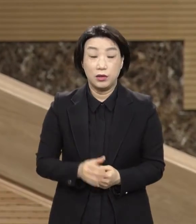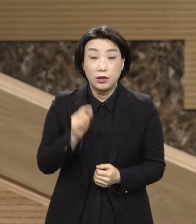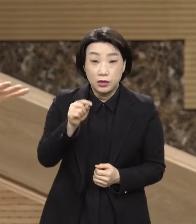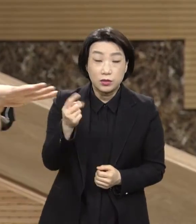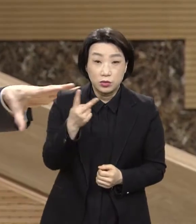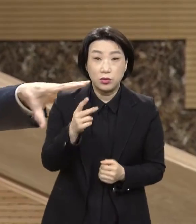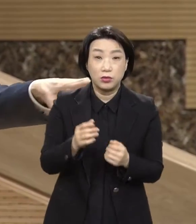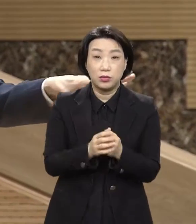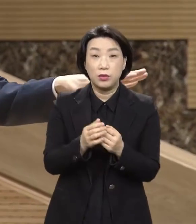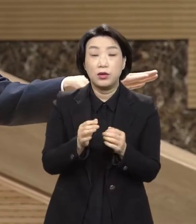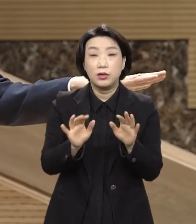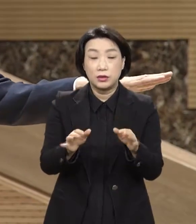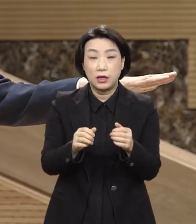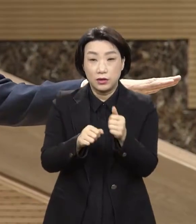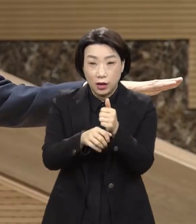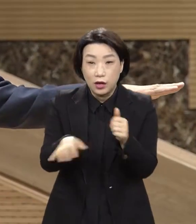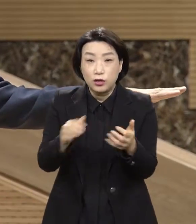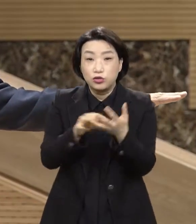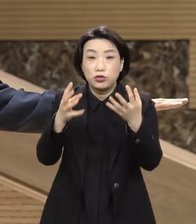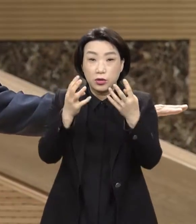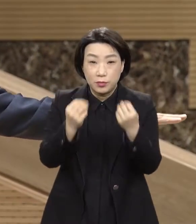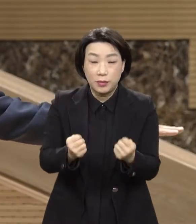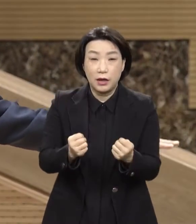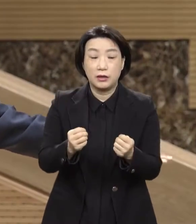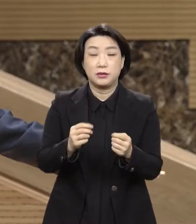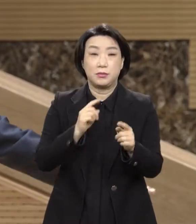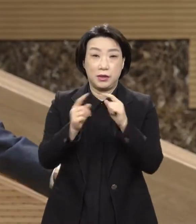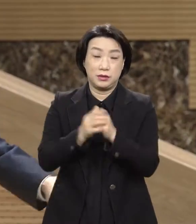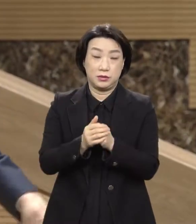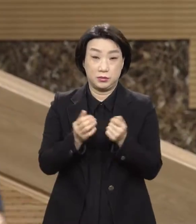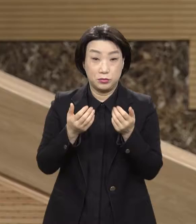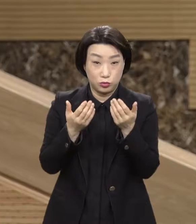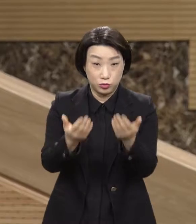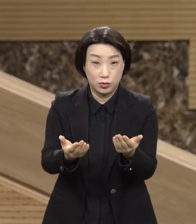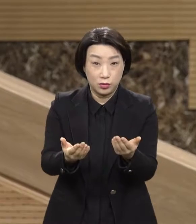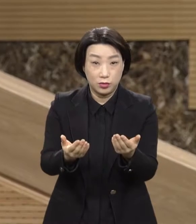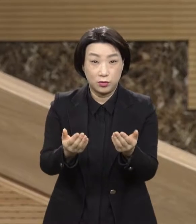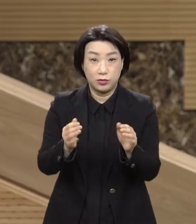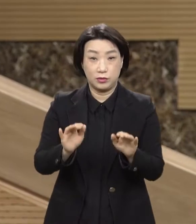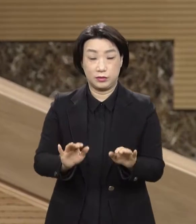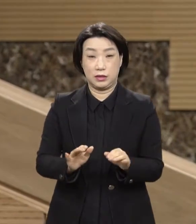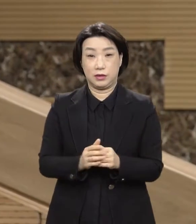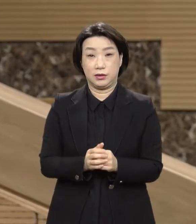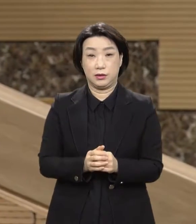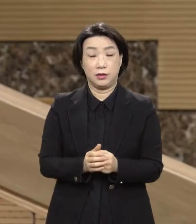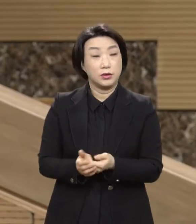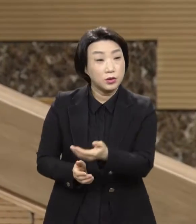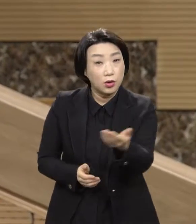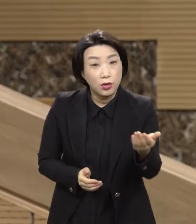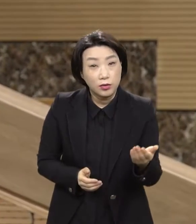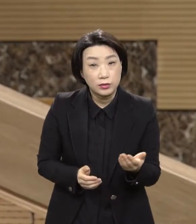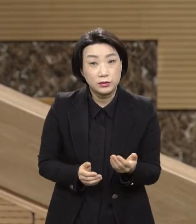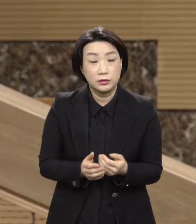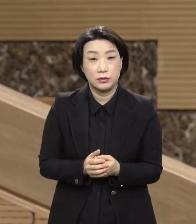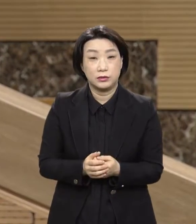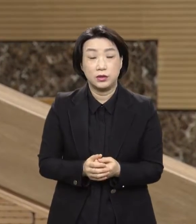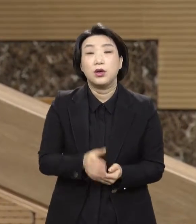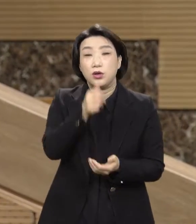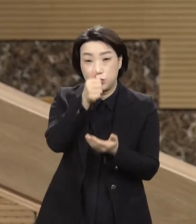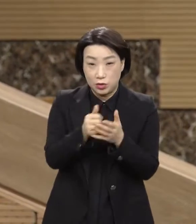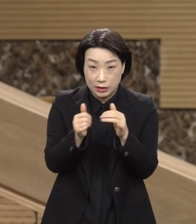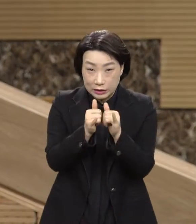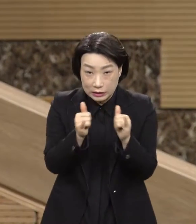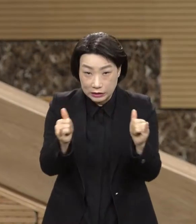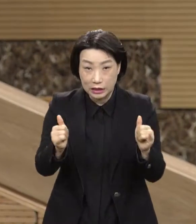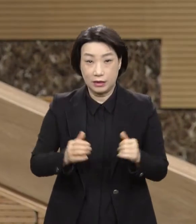또 분리된 수많은 말씀들을 보내면서 너는